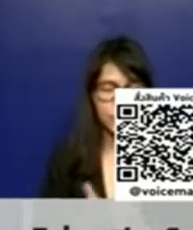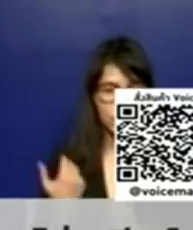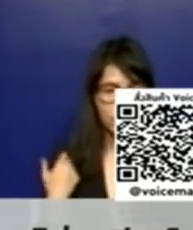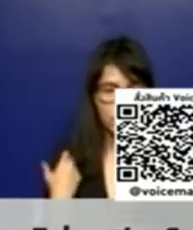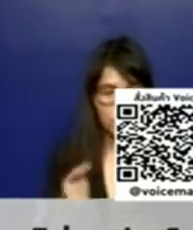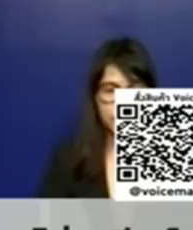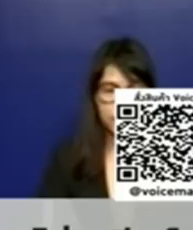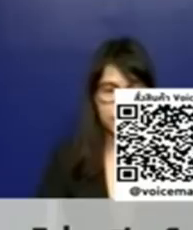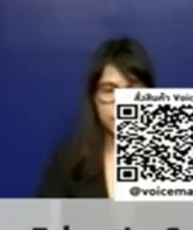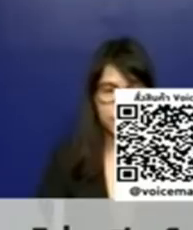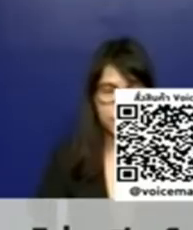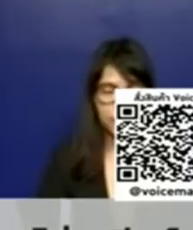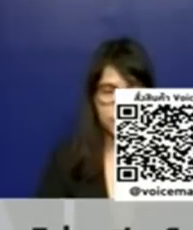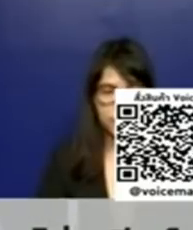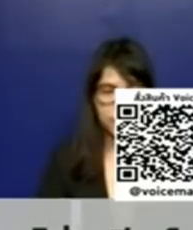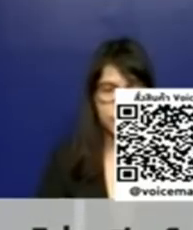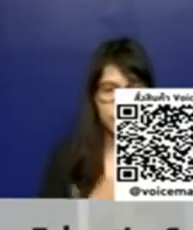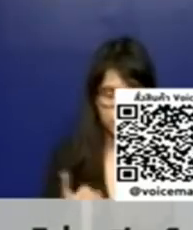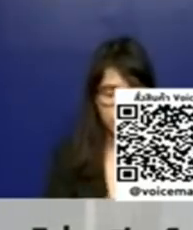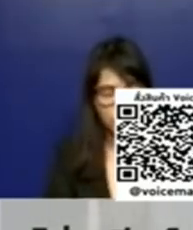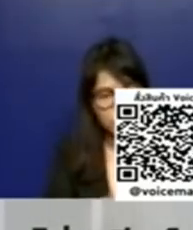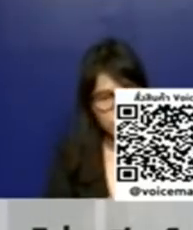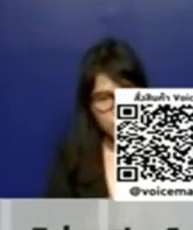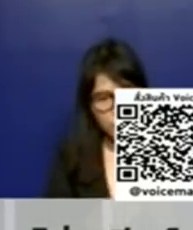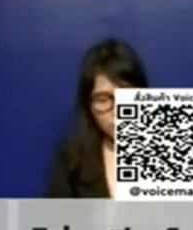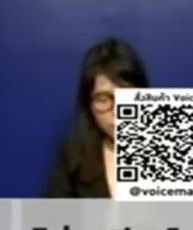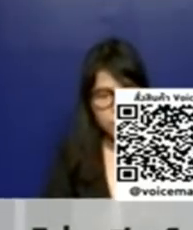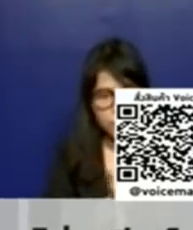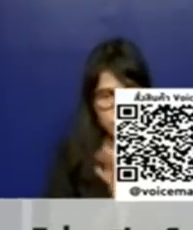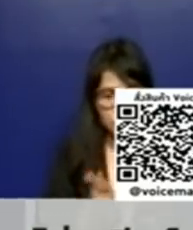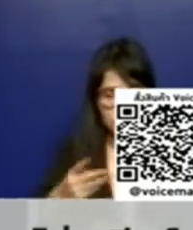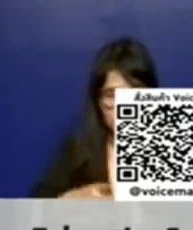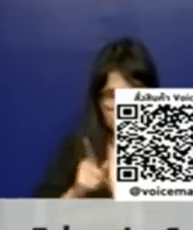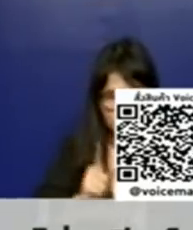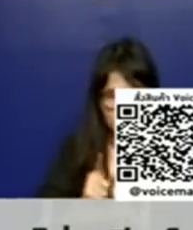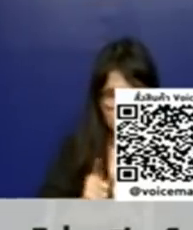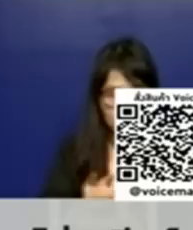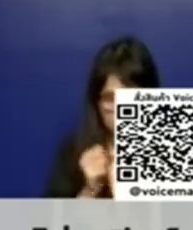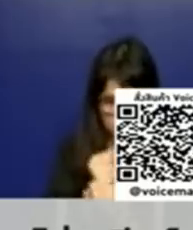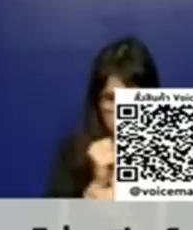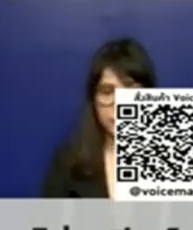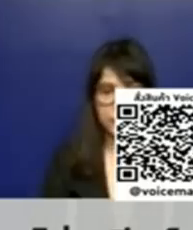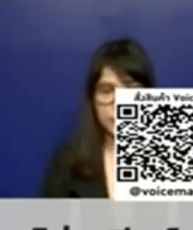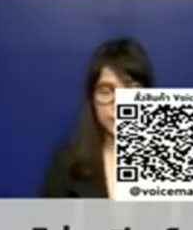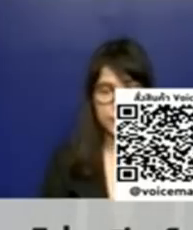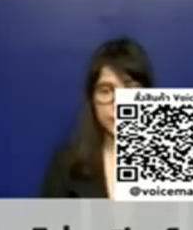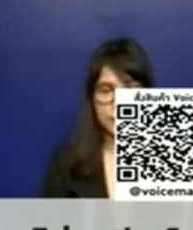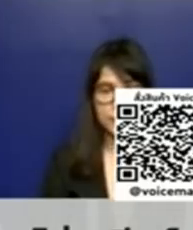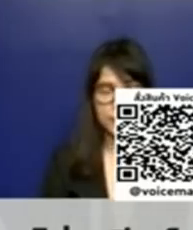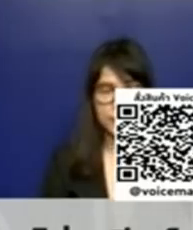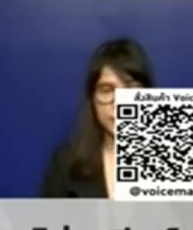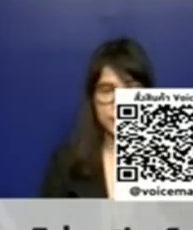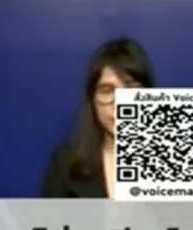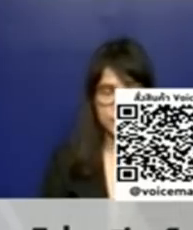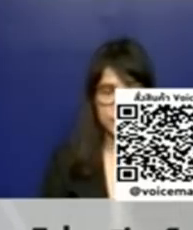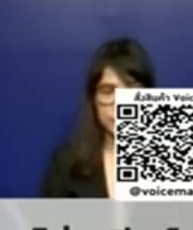คดีกันหรือเปล่าน ะฮะสองนะครับเรื่องของทุจริตถุงมือยางนะครับที่คุณจุรินทร์จะมาอ้างว่าไม่รู้ไม่เห็นกับความเสียหาย 2,000 ล้านบาท